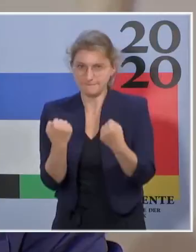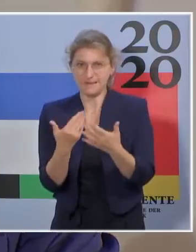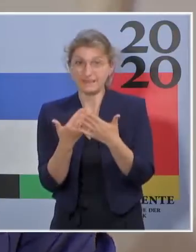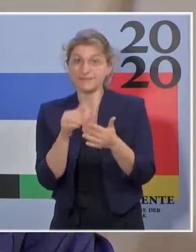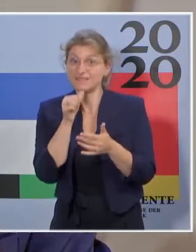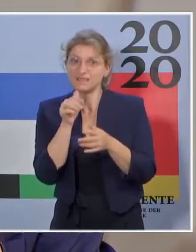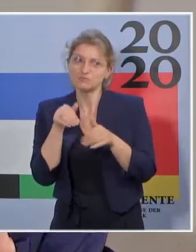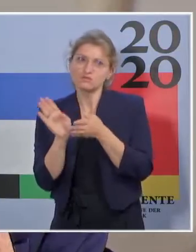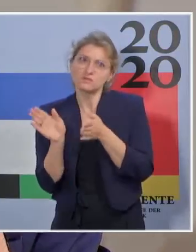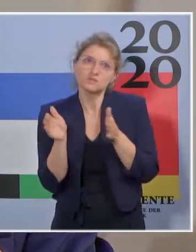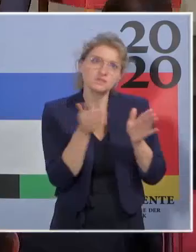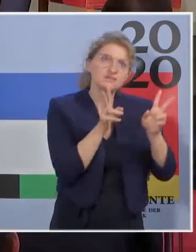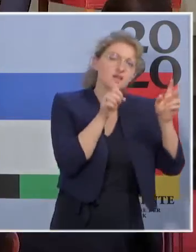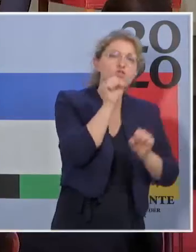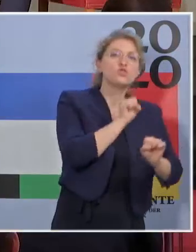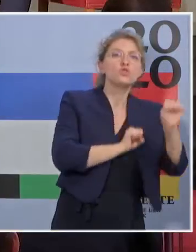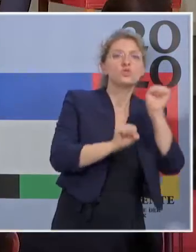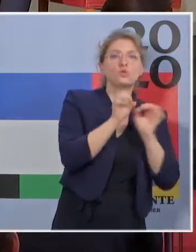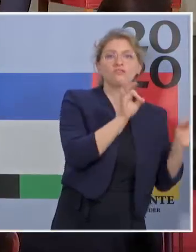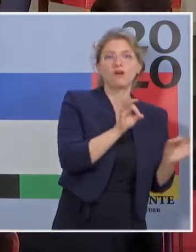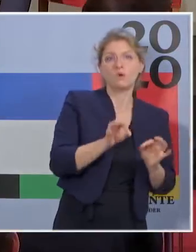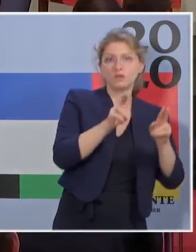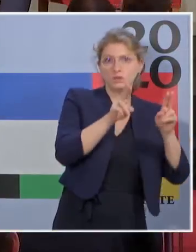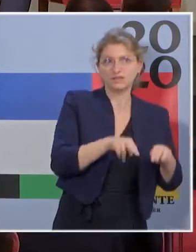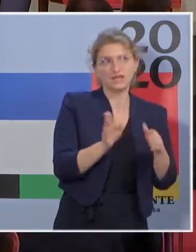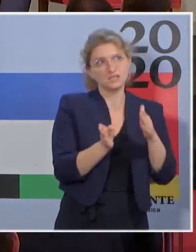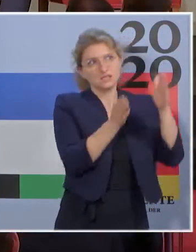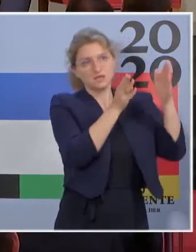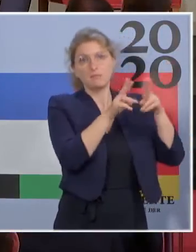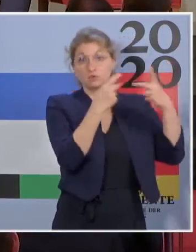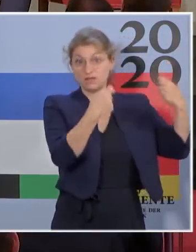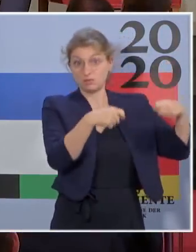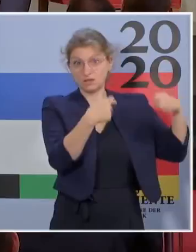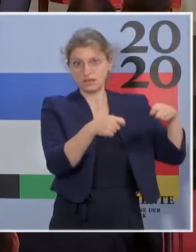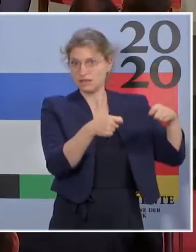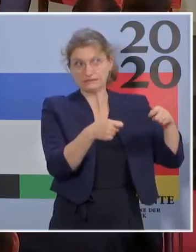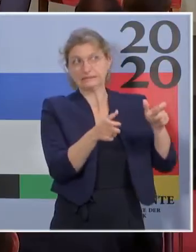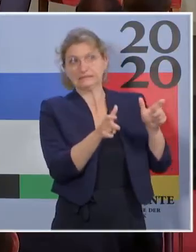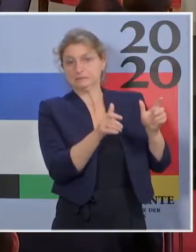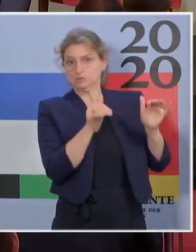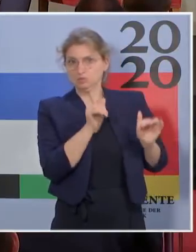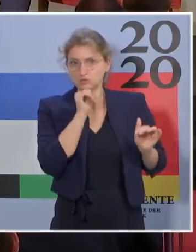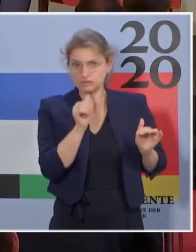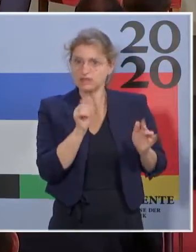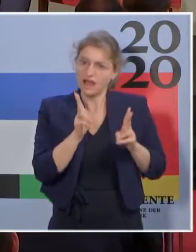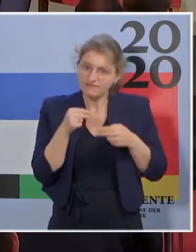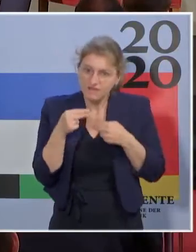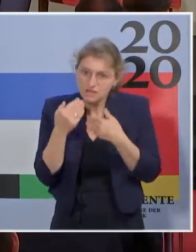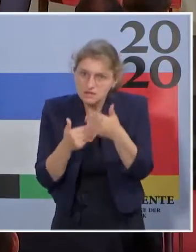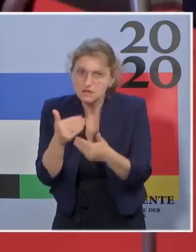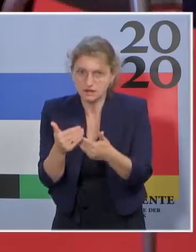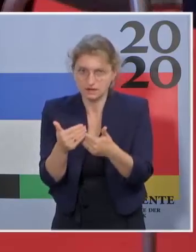Notprogramm, nämlich das Notverordnungsrecht des Bundespräsidenten zu kommen. Und ein Punkt, den